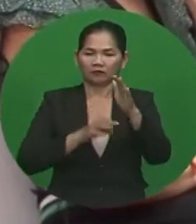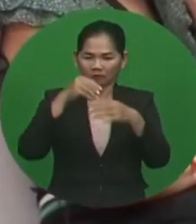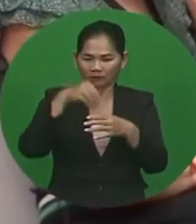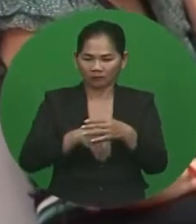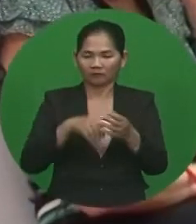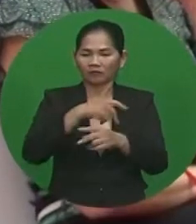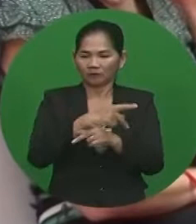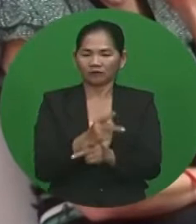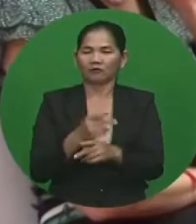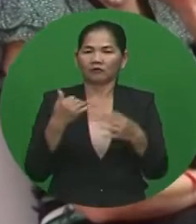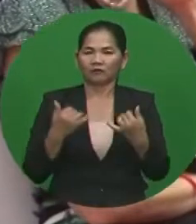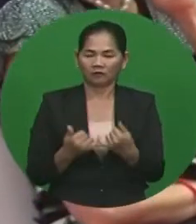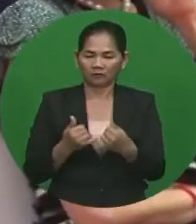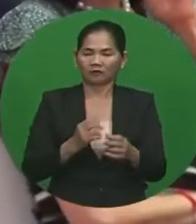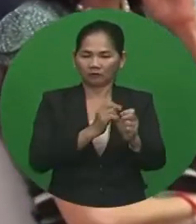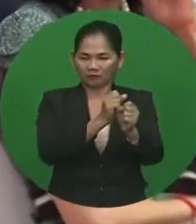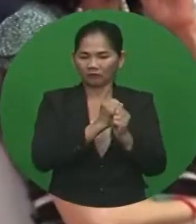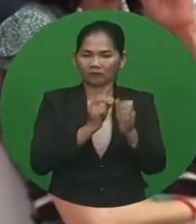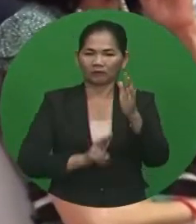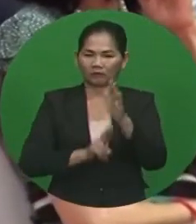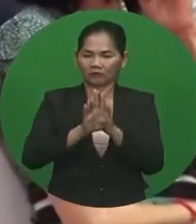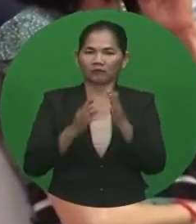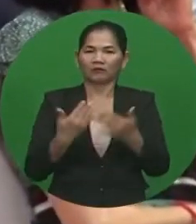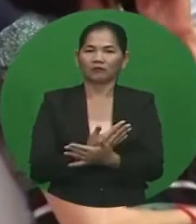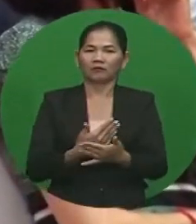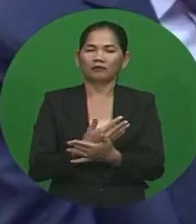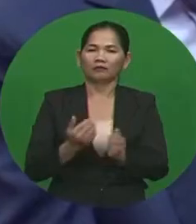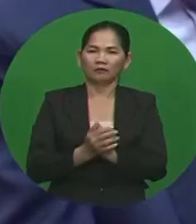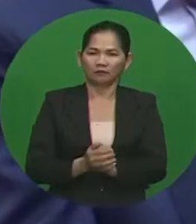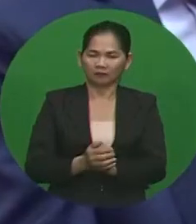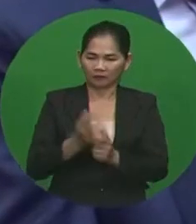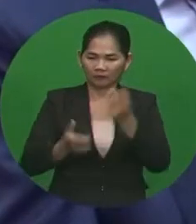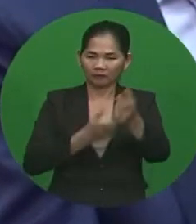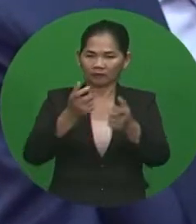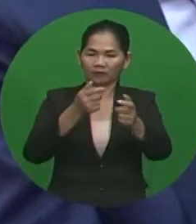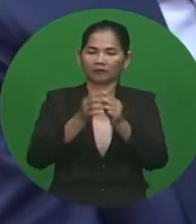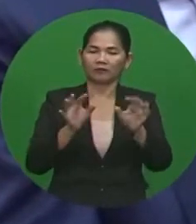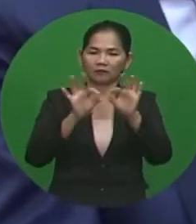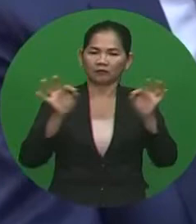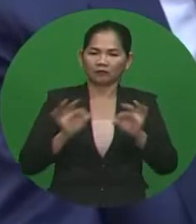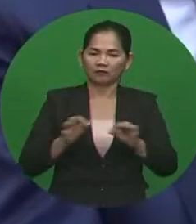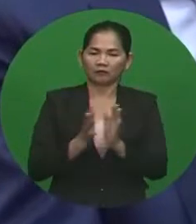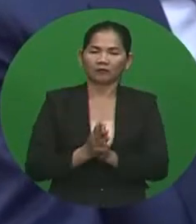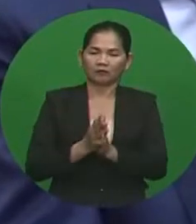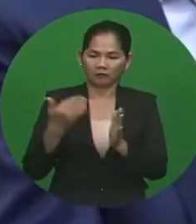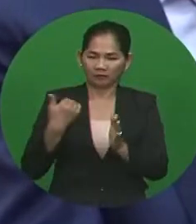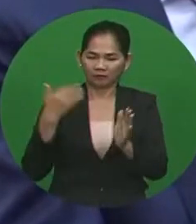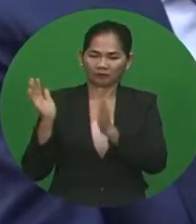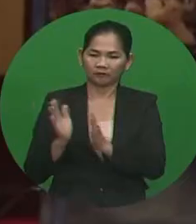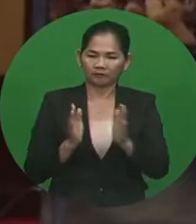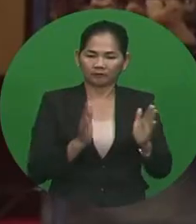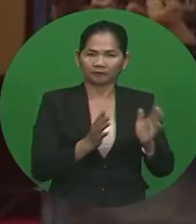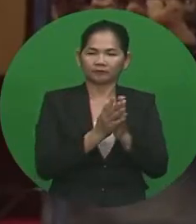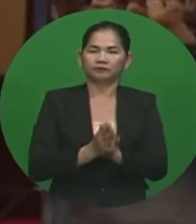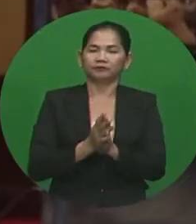ការច្នៃប្រឌិតនិងការអភិវឌ្ឍផ្សេងផ្សេងនៅក្នុងដំណើរការនៃអង្គវេទិកានោះក៏មានការរៀបចំ